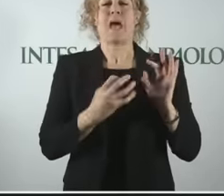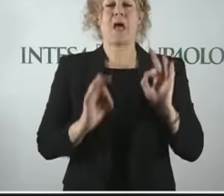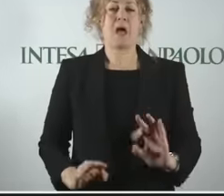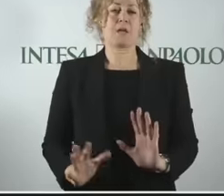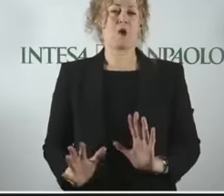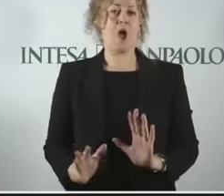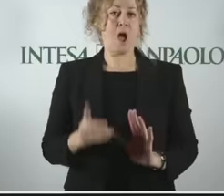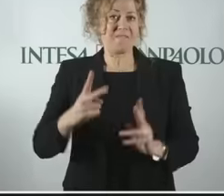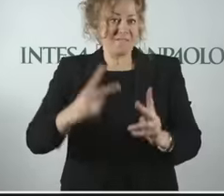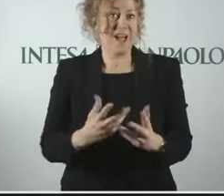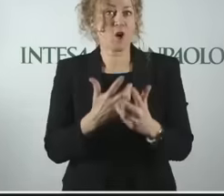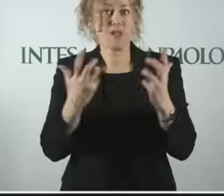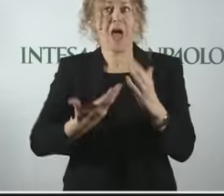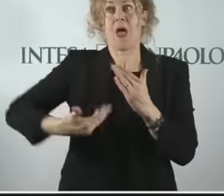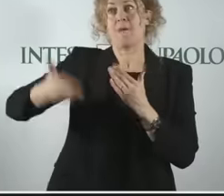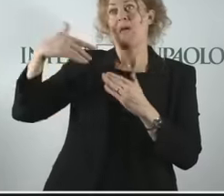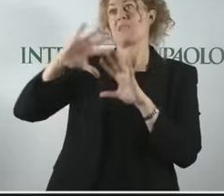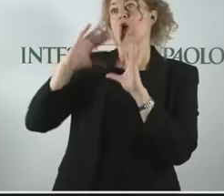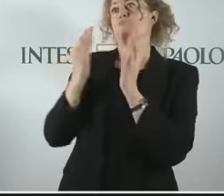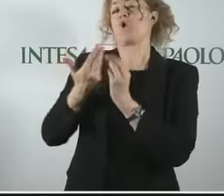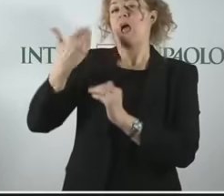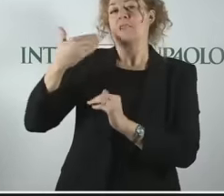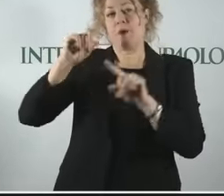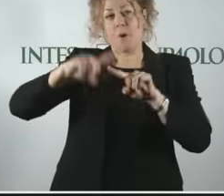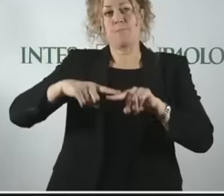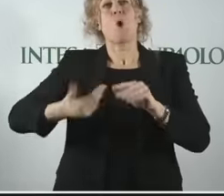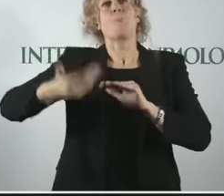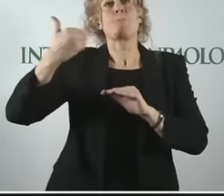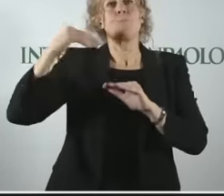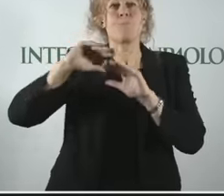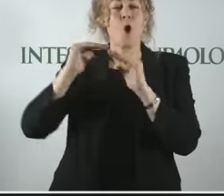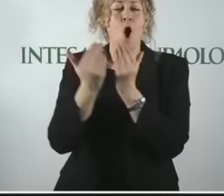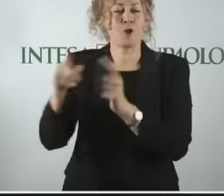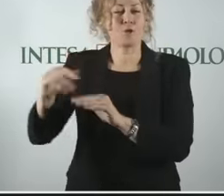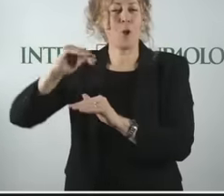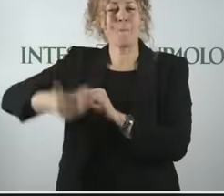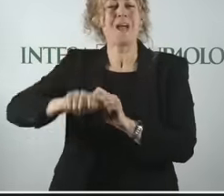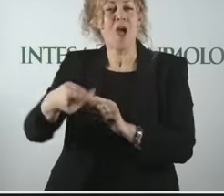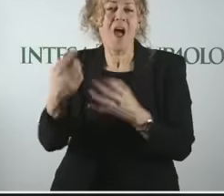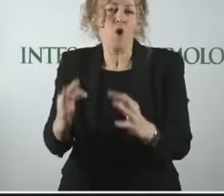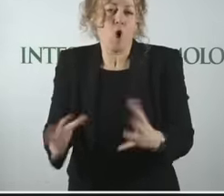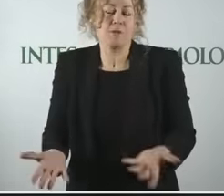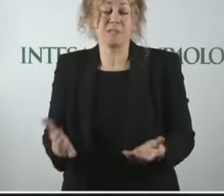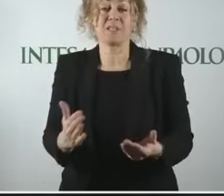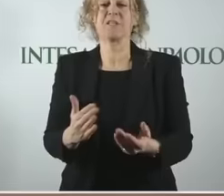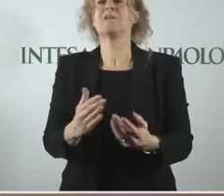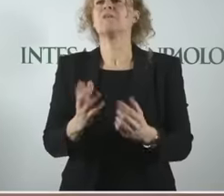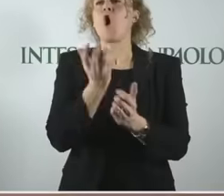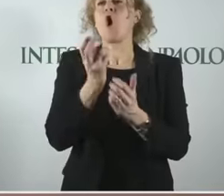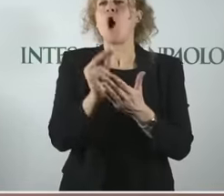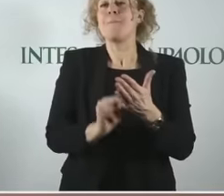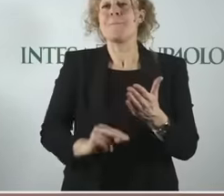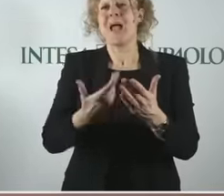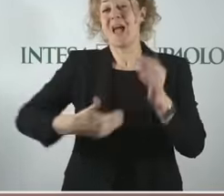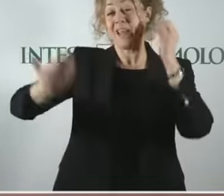chiaramente così nel mondo antico e chiaramente così nel mondo medievale le commedie antiche non quelle proprio classiche di